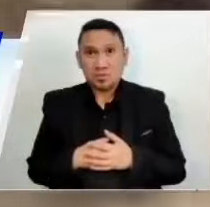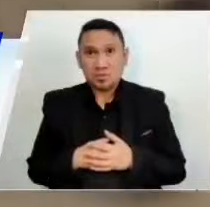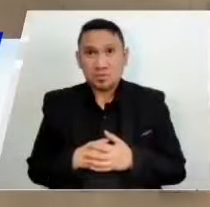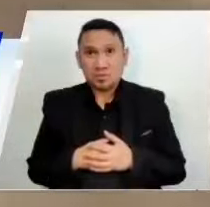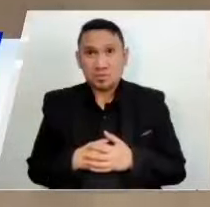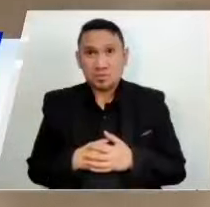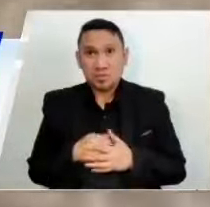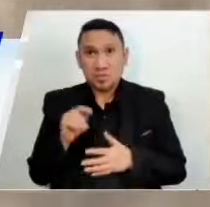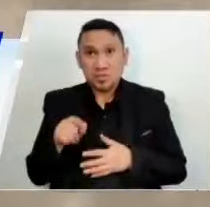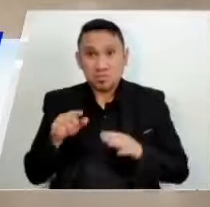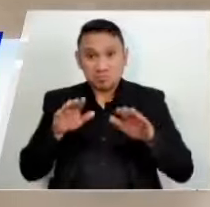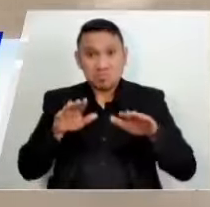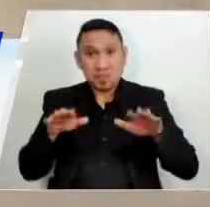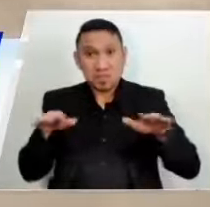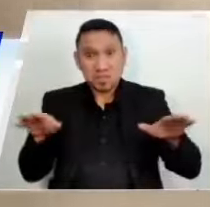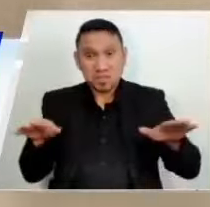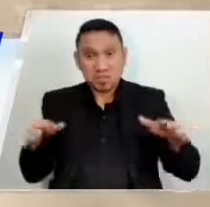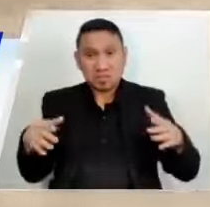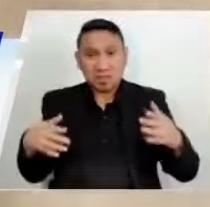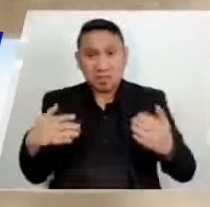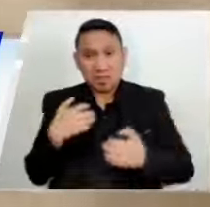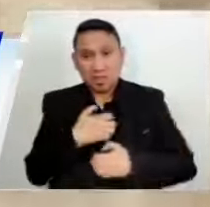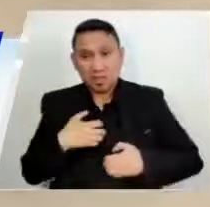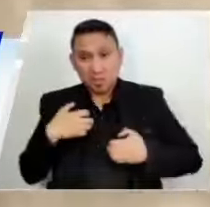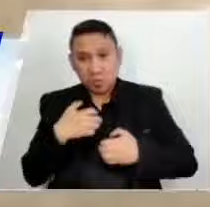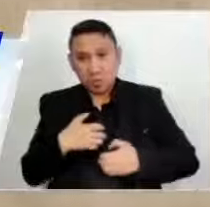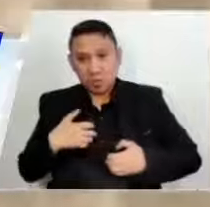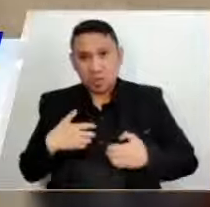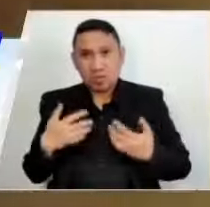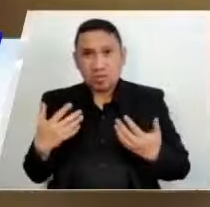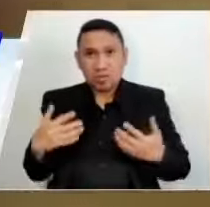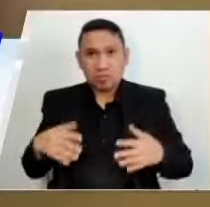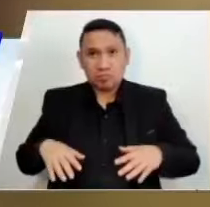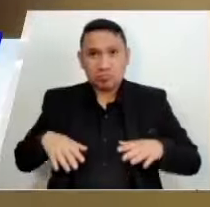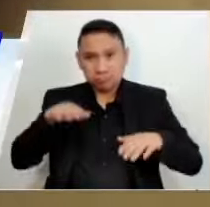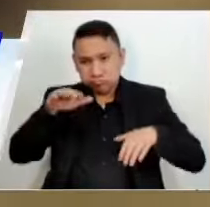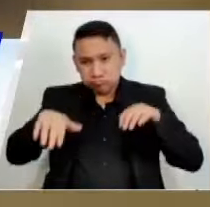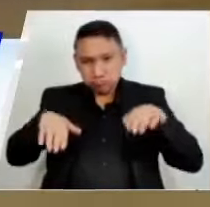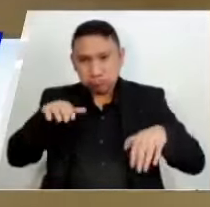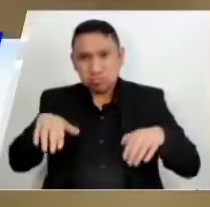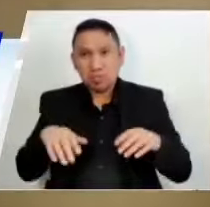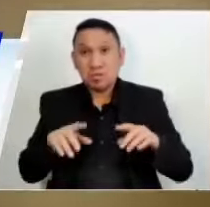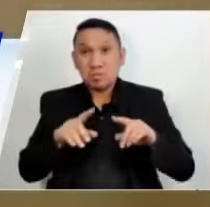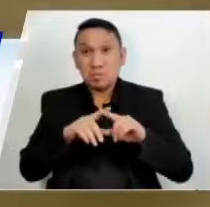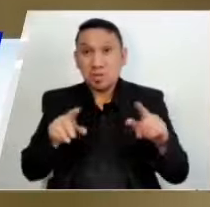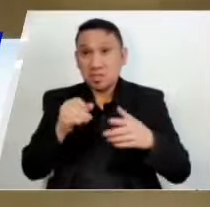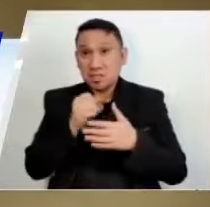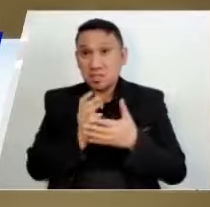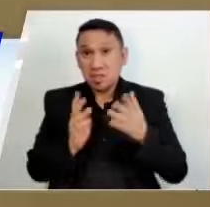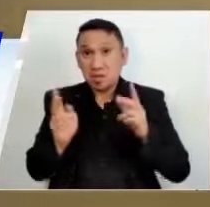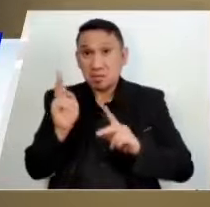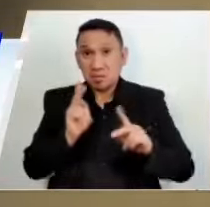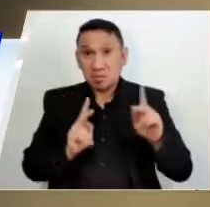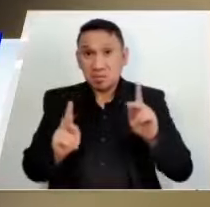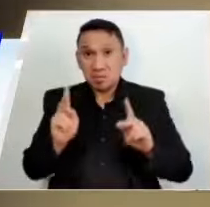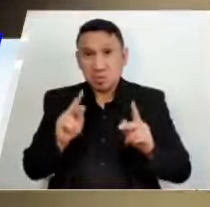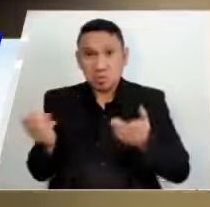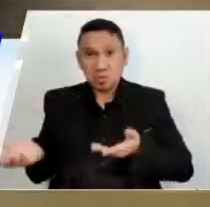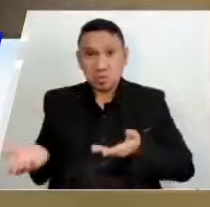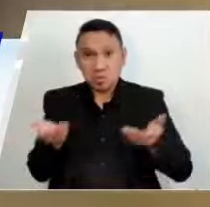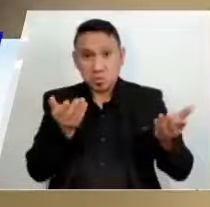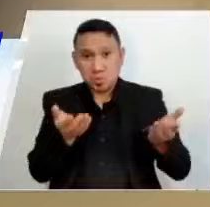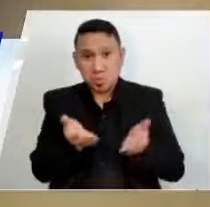kabataan enjoy pa sa pagtampisaw sa abot bewang na baha pero ang ilang residente isinakay na sa rubber boats para